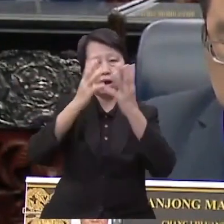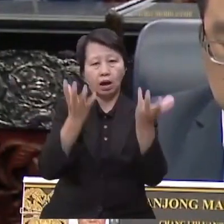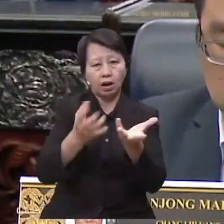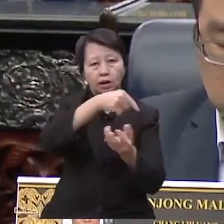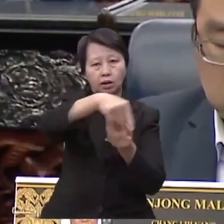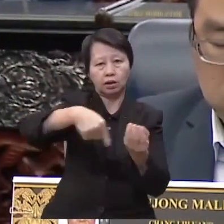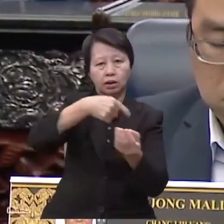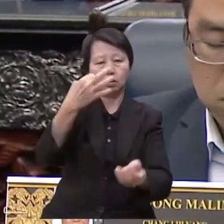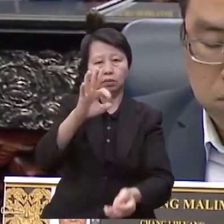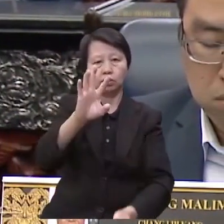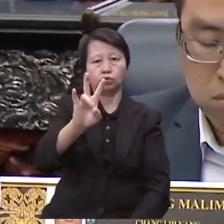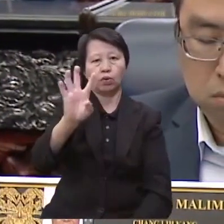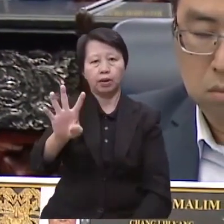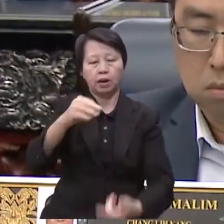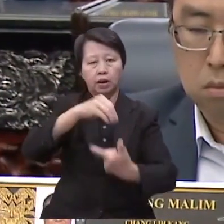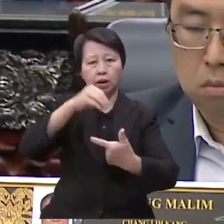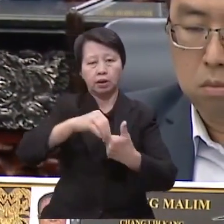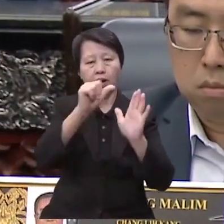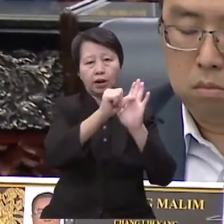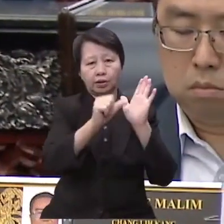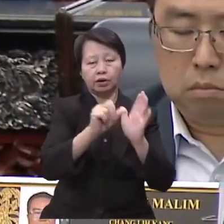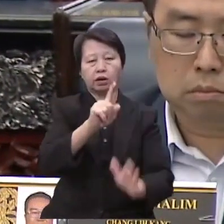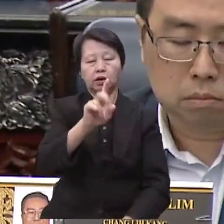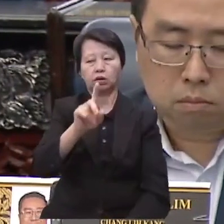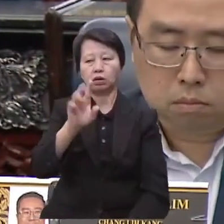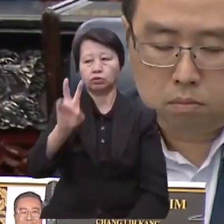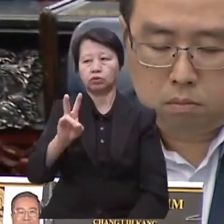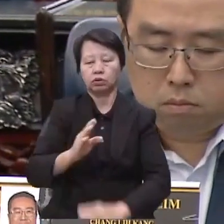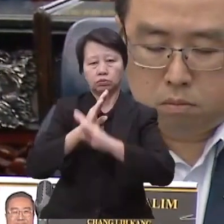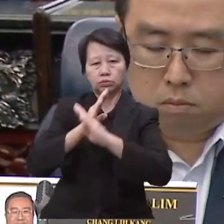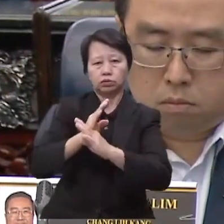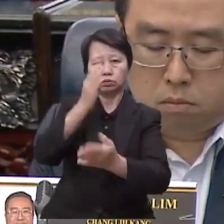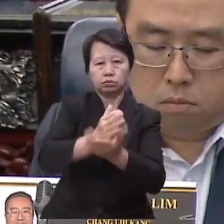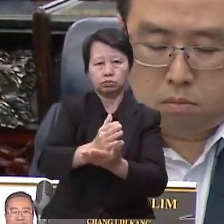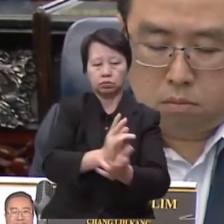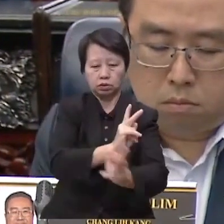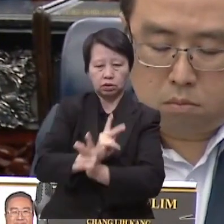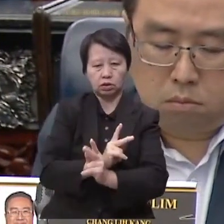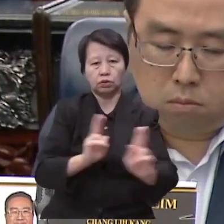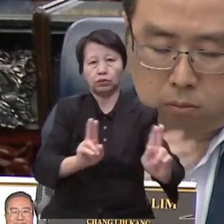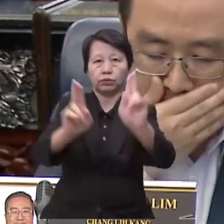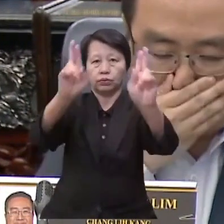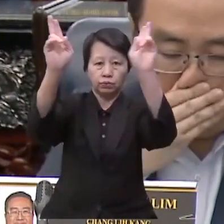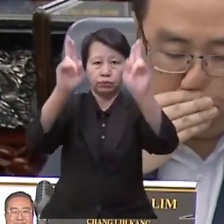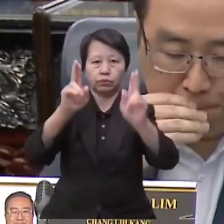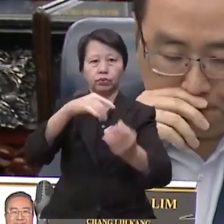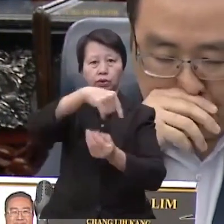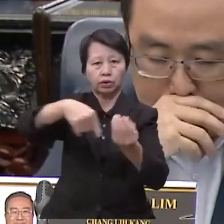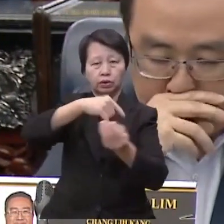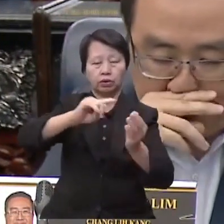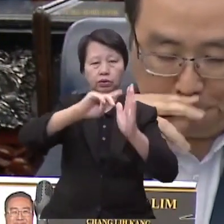1974 ataupun akta 127 bertujuan mencegah menghentikan dan mengawal pencemaran alam sekitar yang